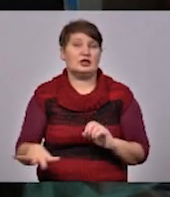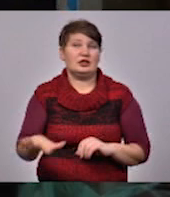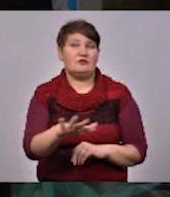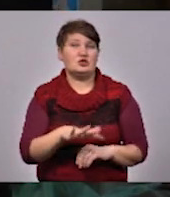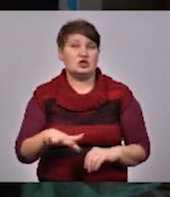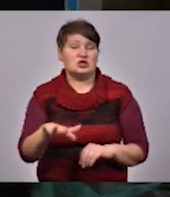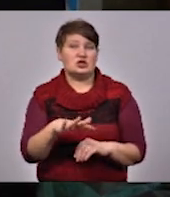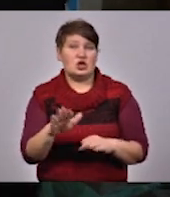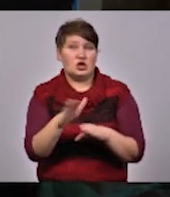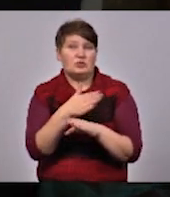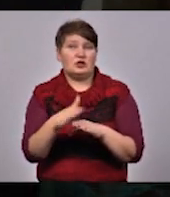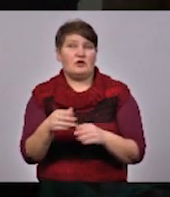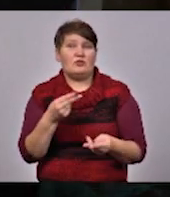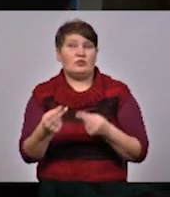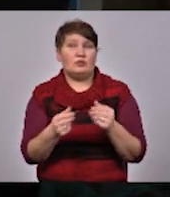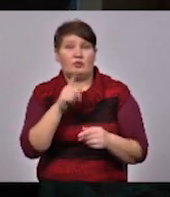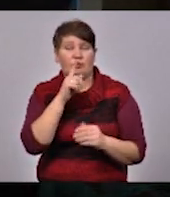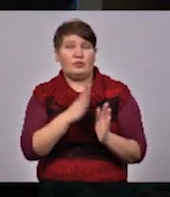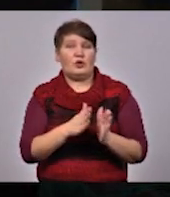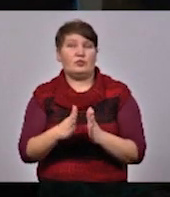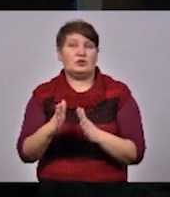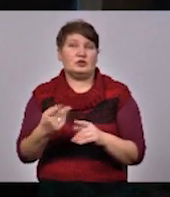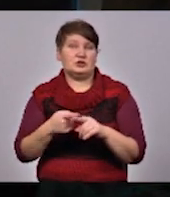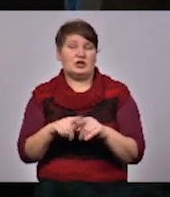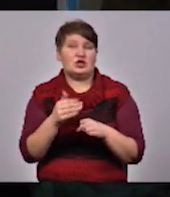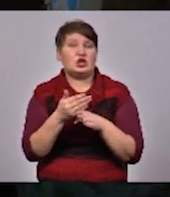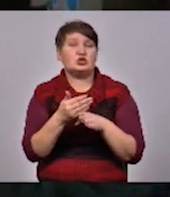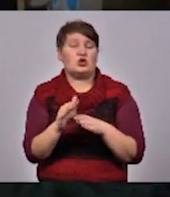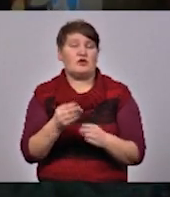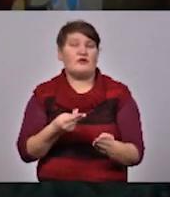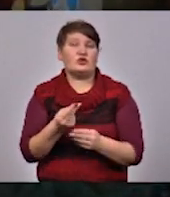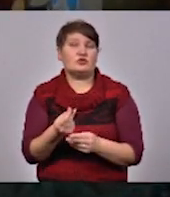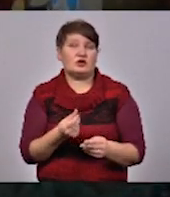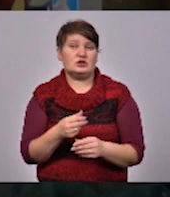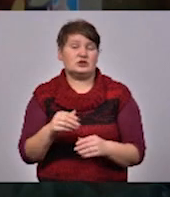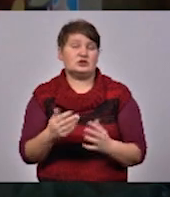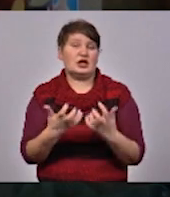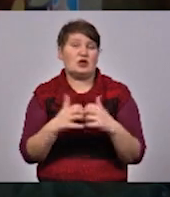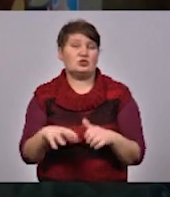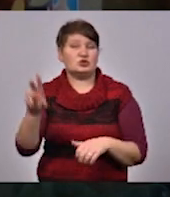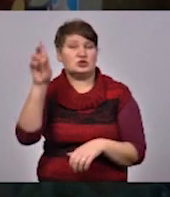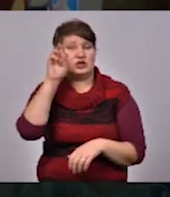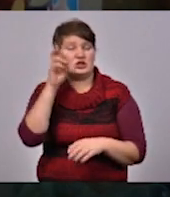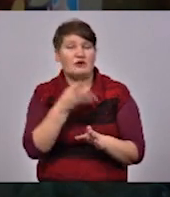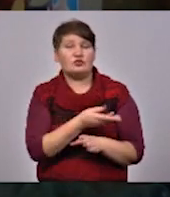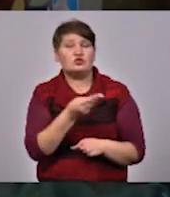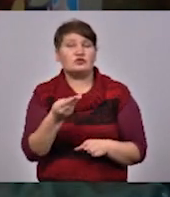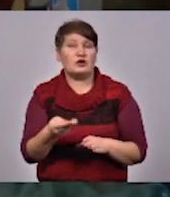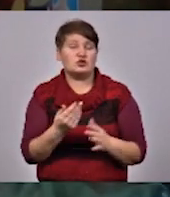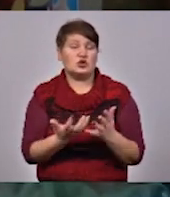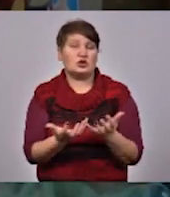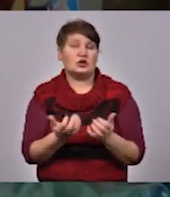розподілене фінансування помісячно, просто це є часткове фінансування за рахунок державної субвенції, те, що ми отримали на початку